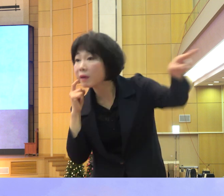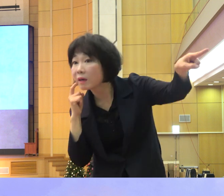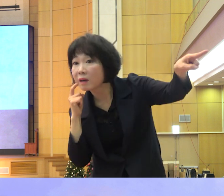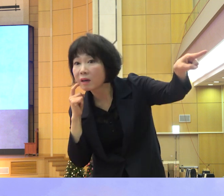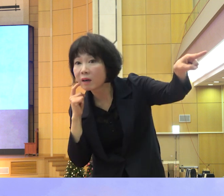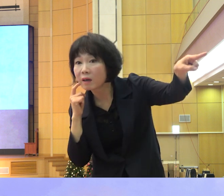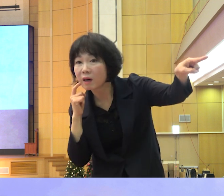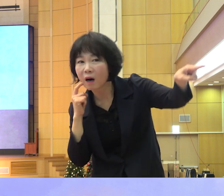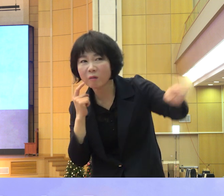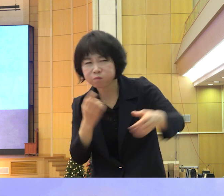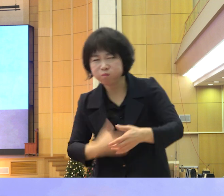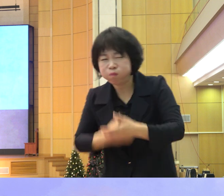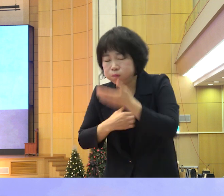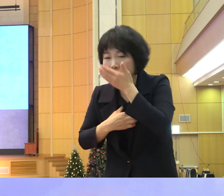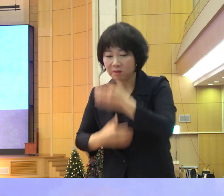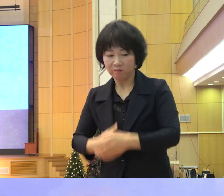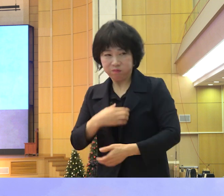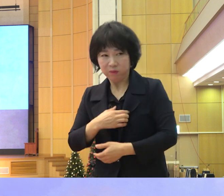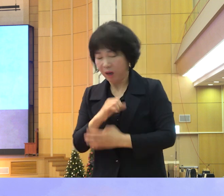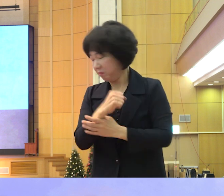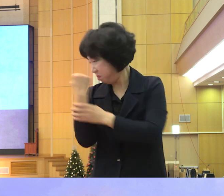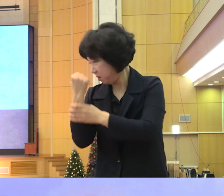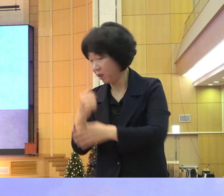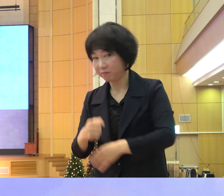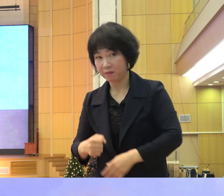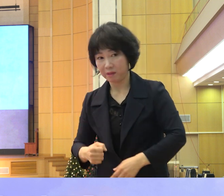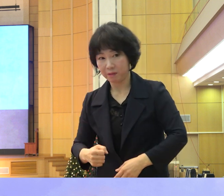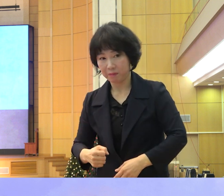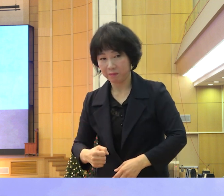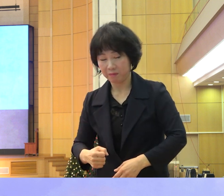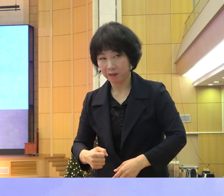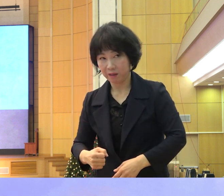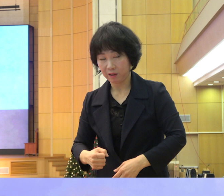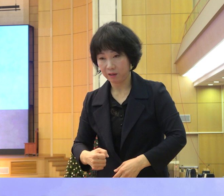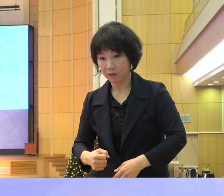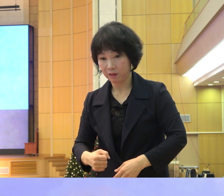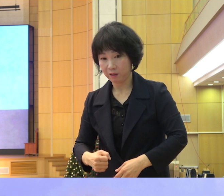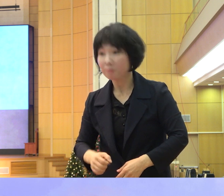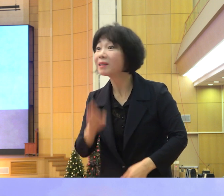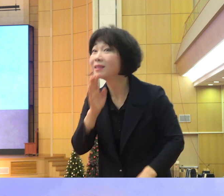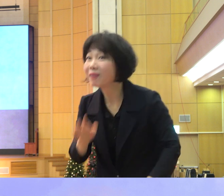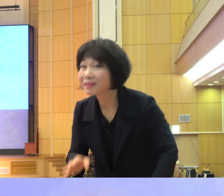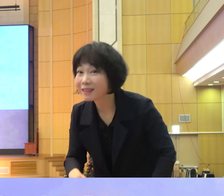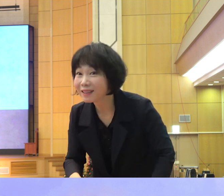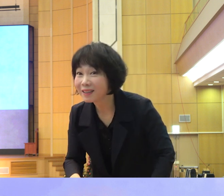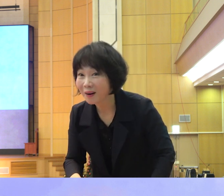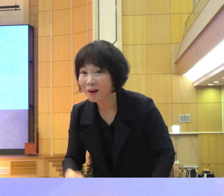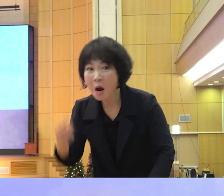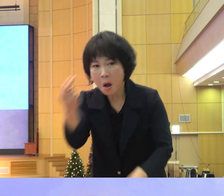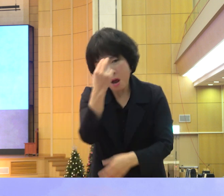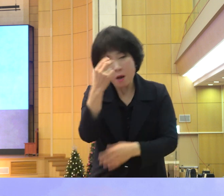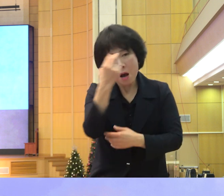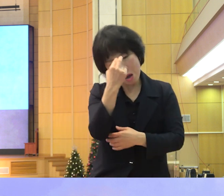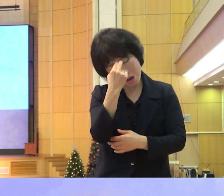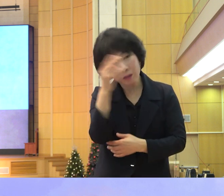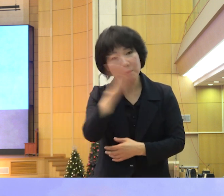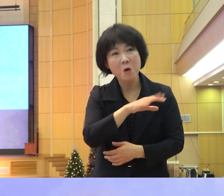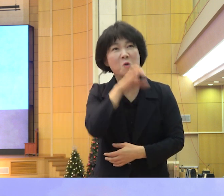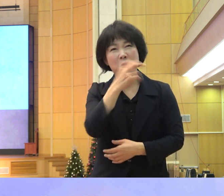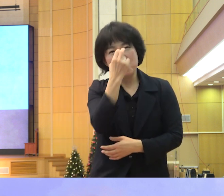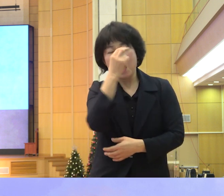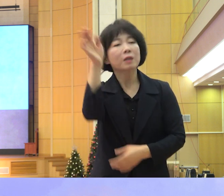그냥 어떻게 생겼든 상관없어. 그래서 사람이 그러잖아요. 만나면 못생긴 걸 갖다가 뭐라고